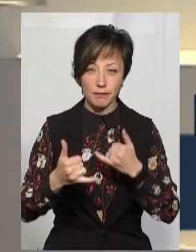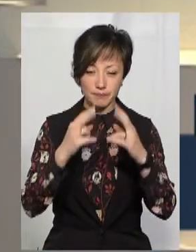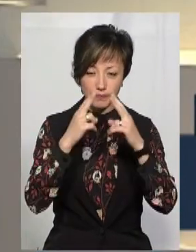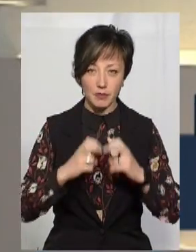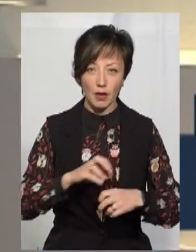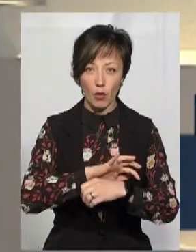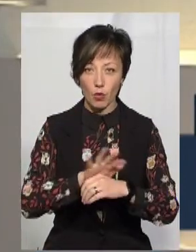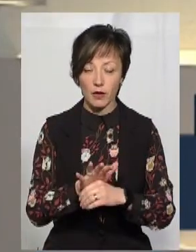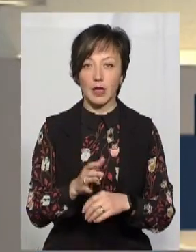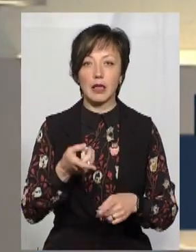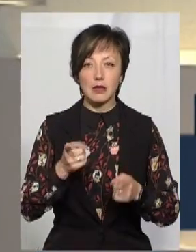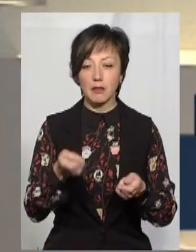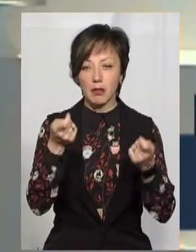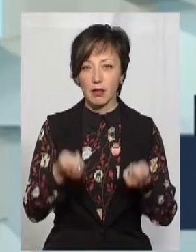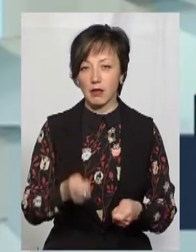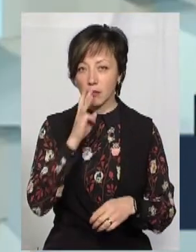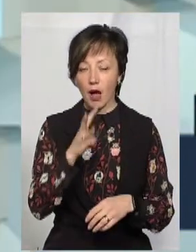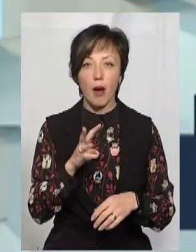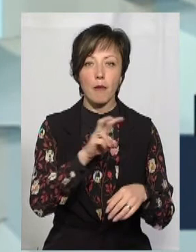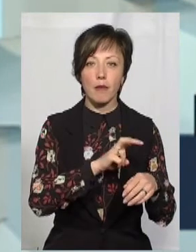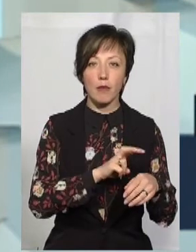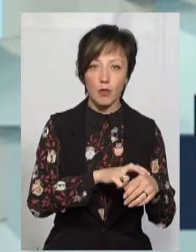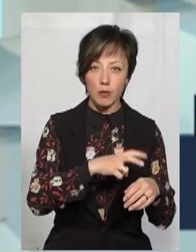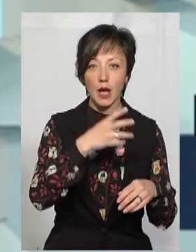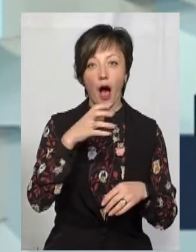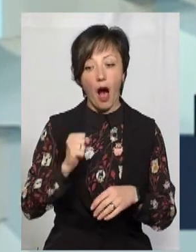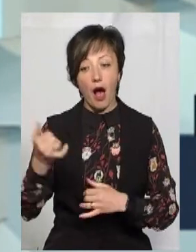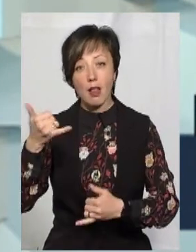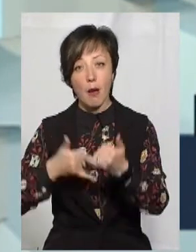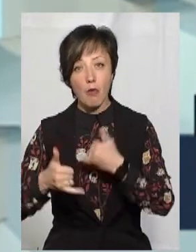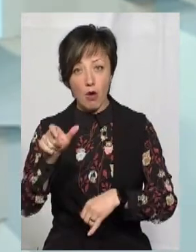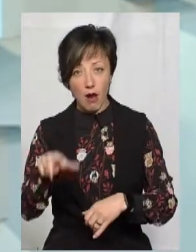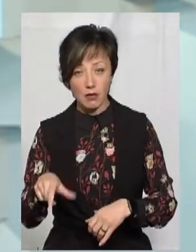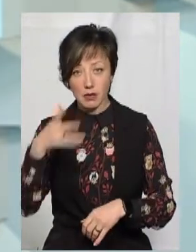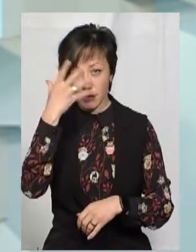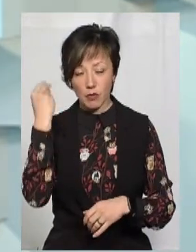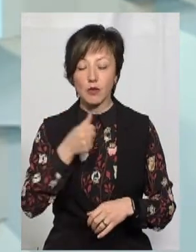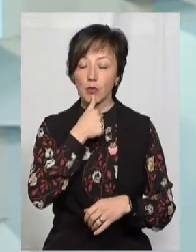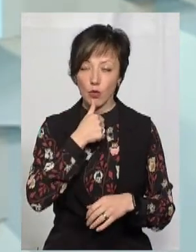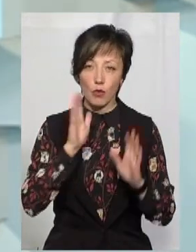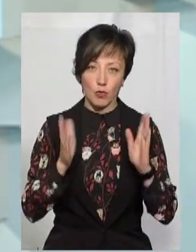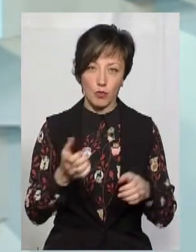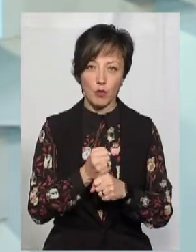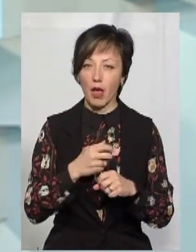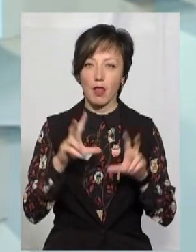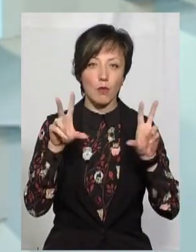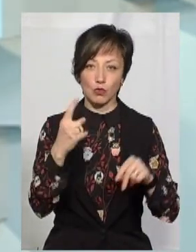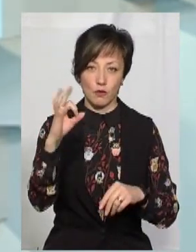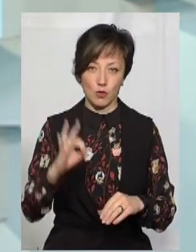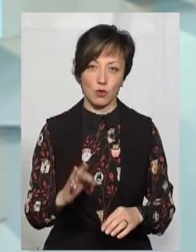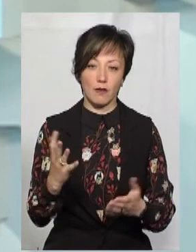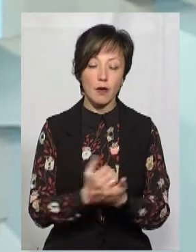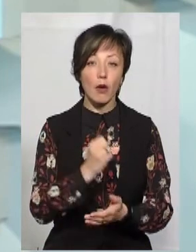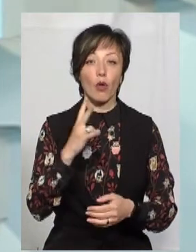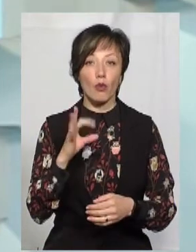COVID-19. Тому що в них дійсно мізерна зарплата, і ми говоримо про лікарів, а про них забуваємо. Ось тут я говорю про те, що ми спробуємо це зробити. Я не буду обіцяти 100%,